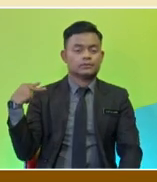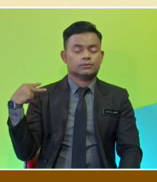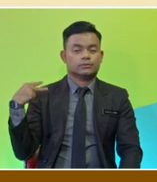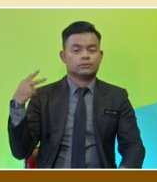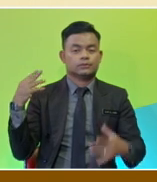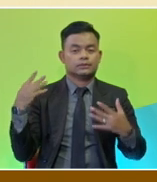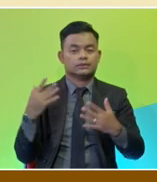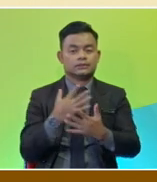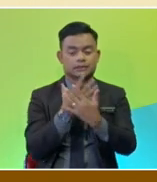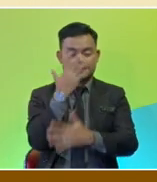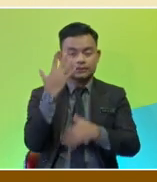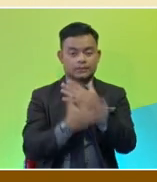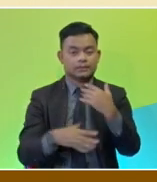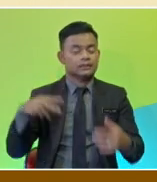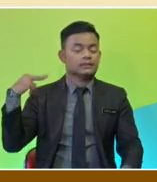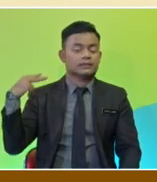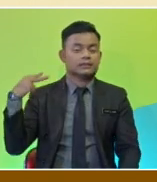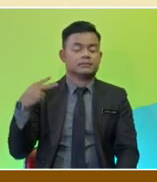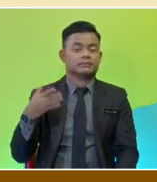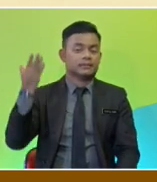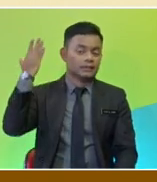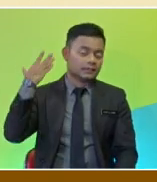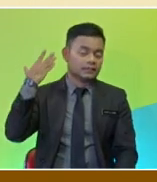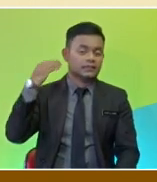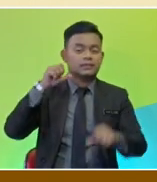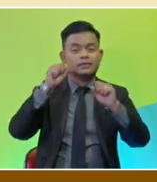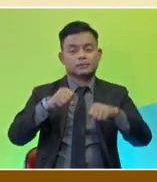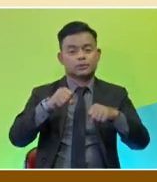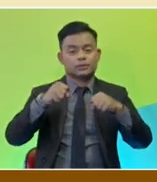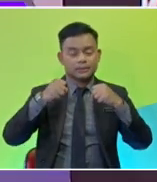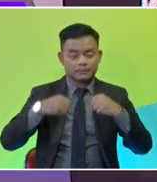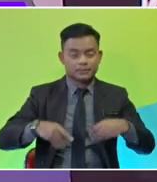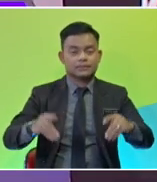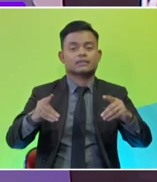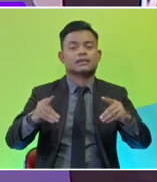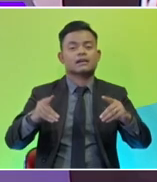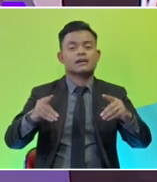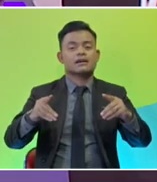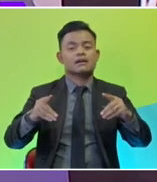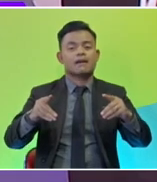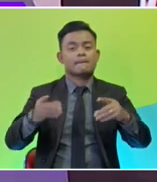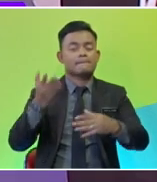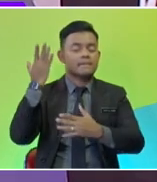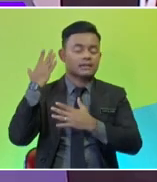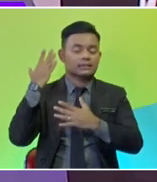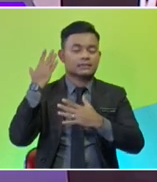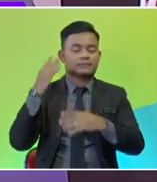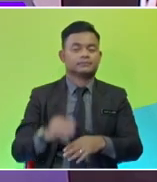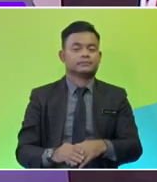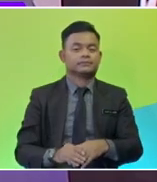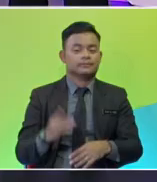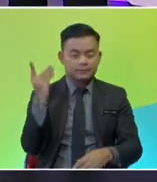membolehkan pergerakan bagian atas tubuh Oke contohnya yang kita buat sekarang kita boleh ke depan